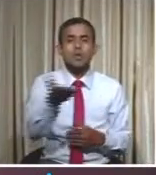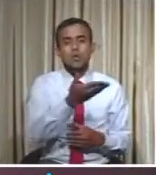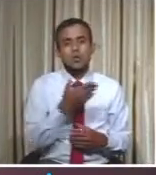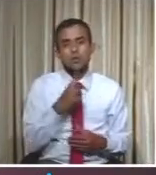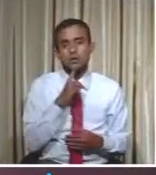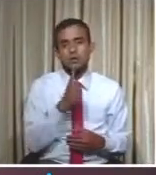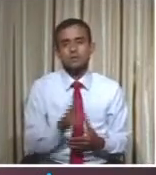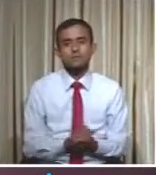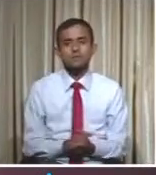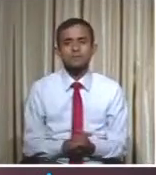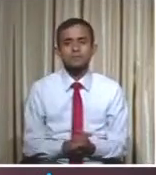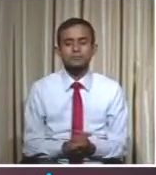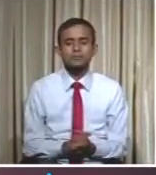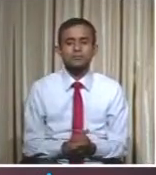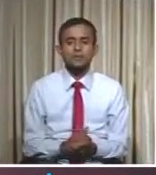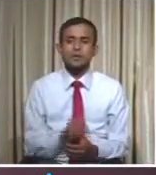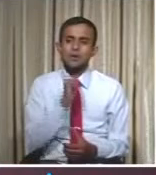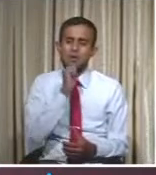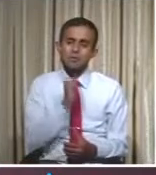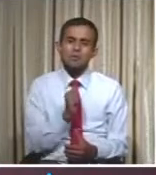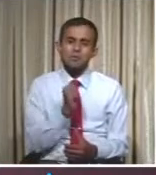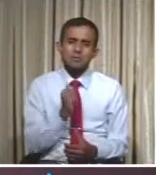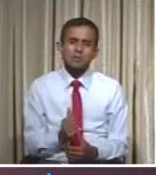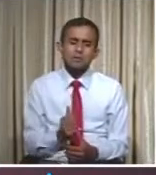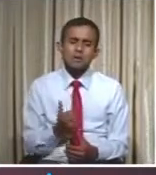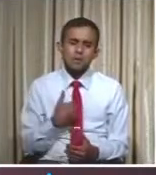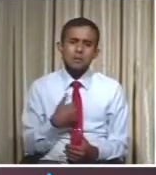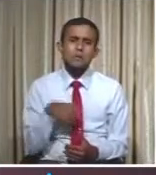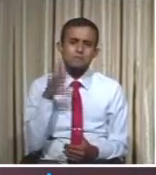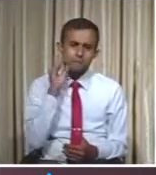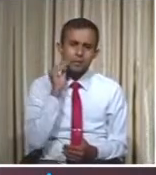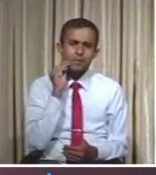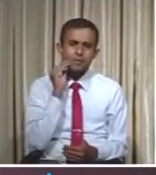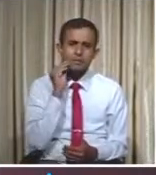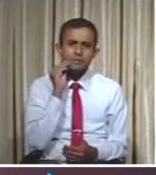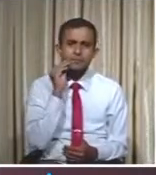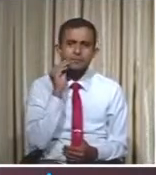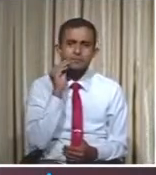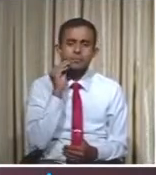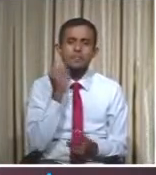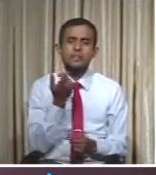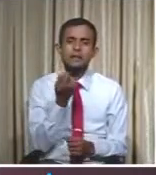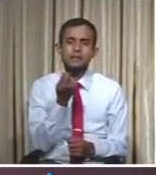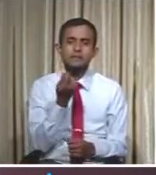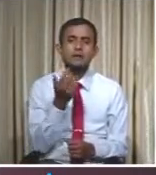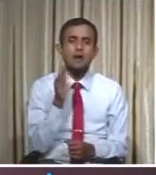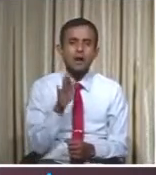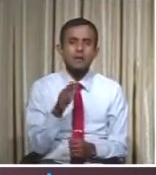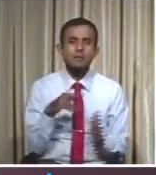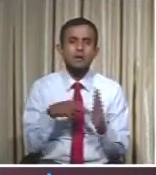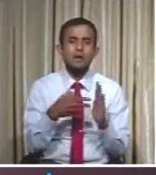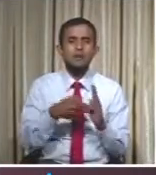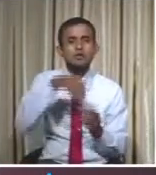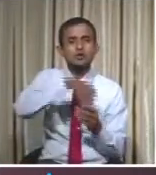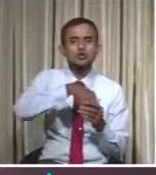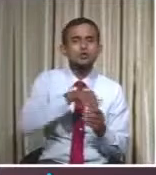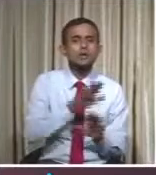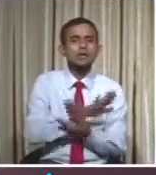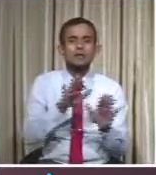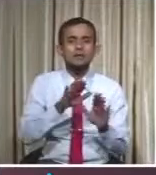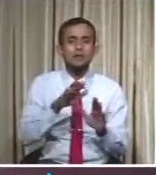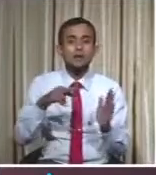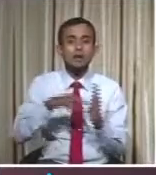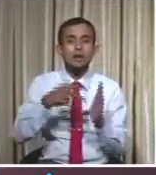කියන්නේ ඇත්ත වශයෙන්ම අපිට පිළිගන්න වෙනවා ආර්ථිකය තියෙන්නේ මේ අයවැය තුල නෙවෙයි මේ